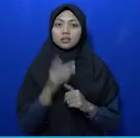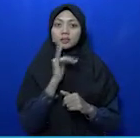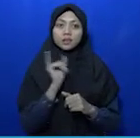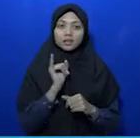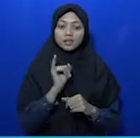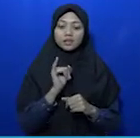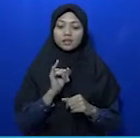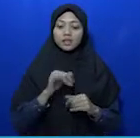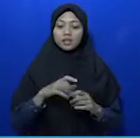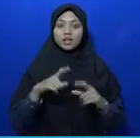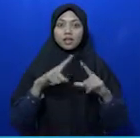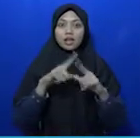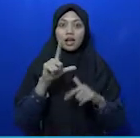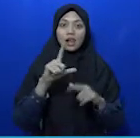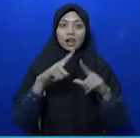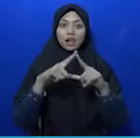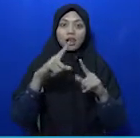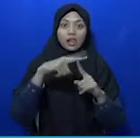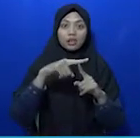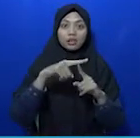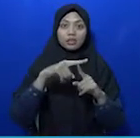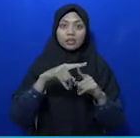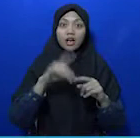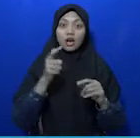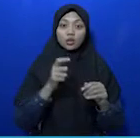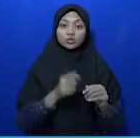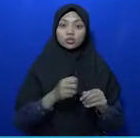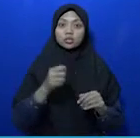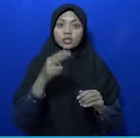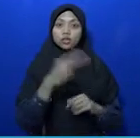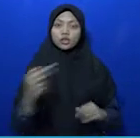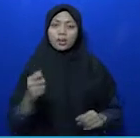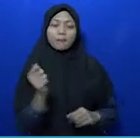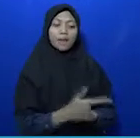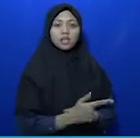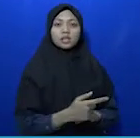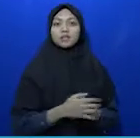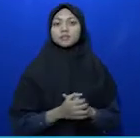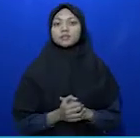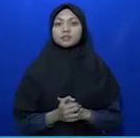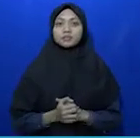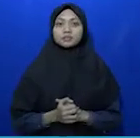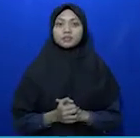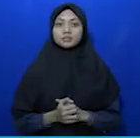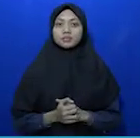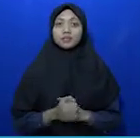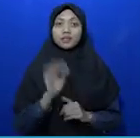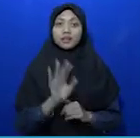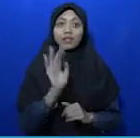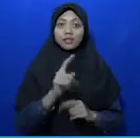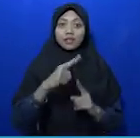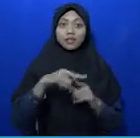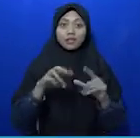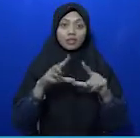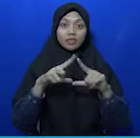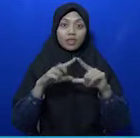ada itu harus dibeli oleh pemerintah Indonesia dengan nilai buku. Tambangnya itu dikembalikan, tapi